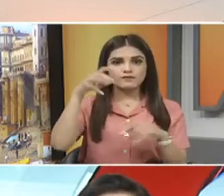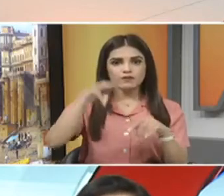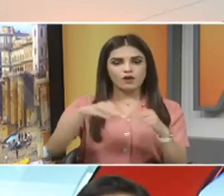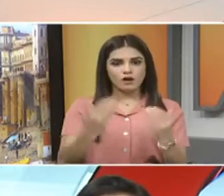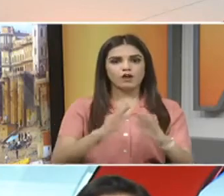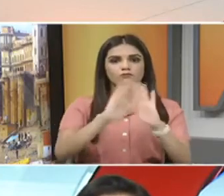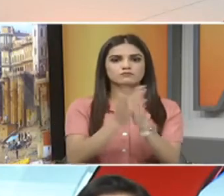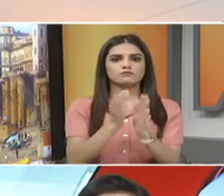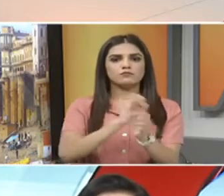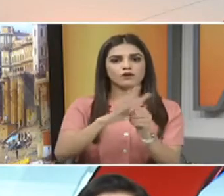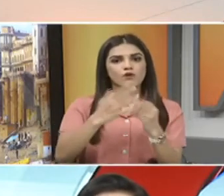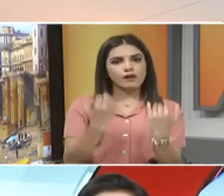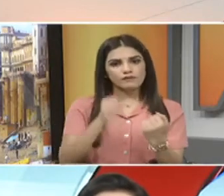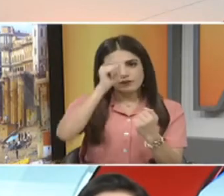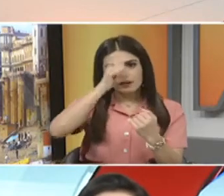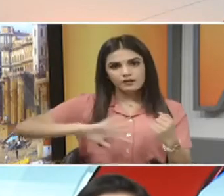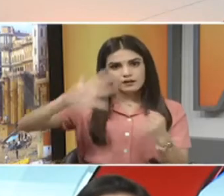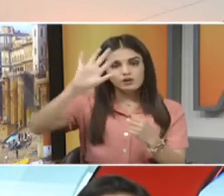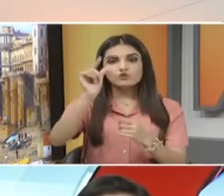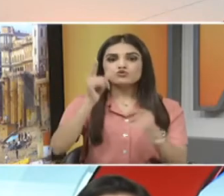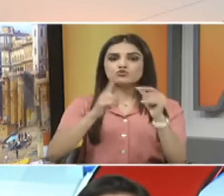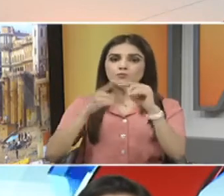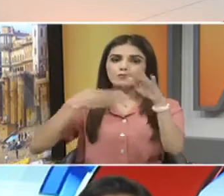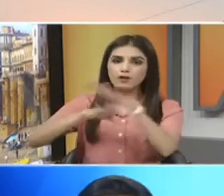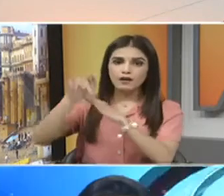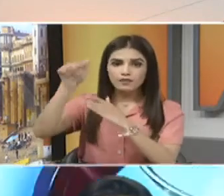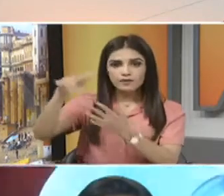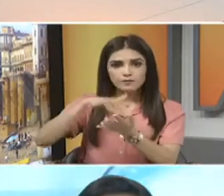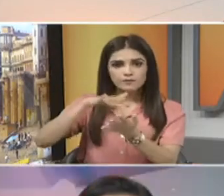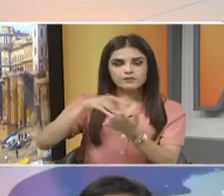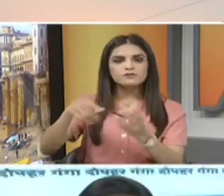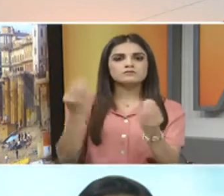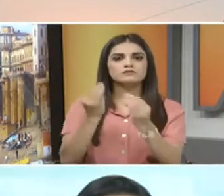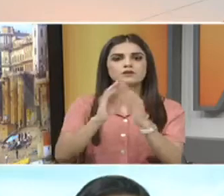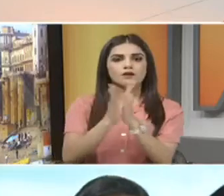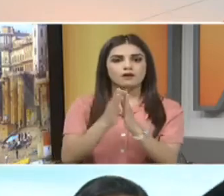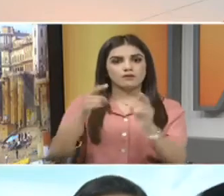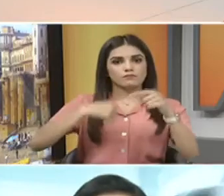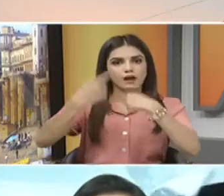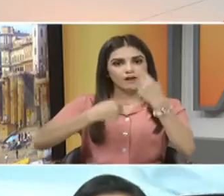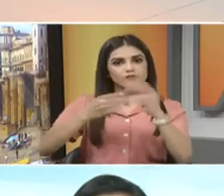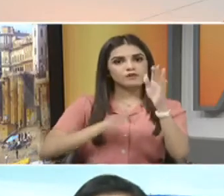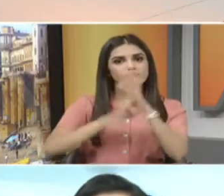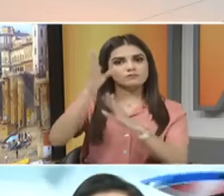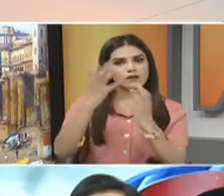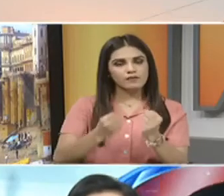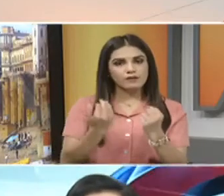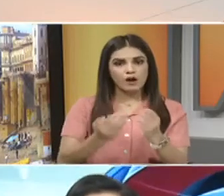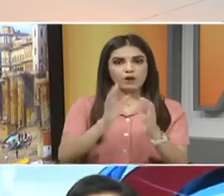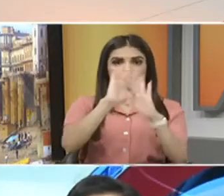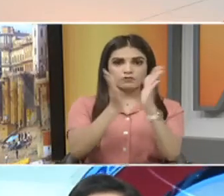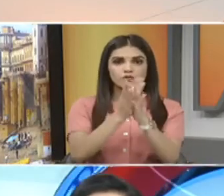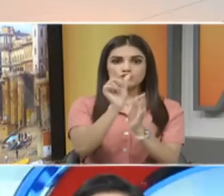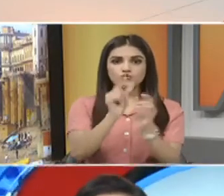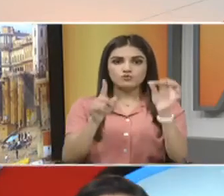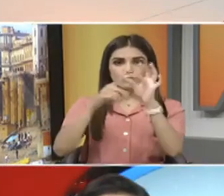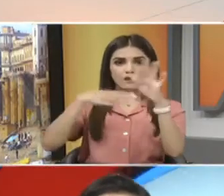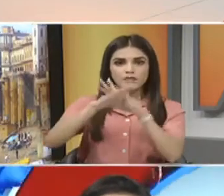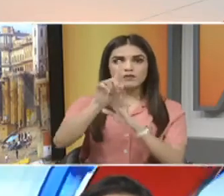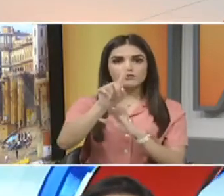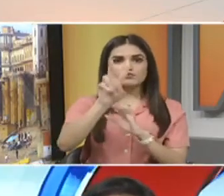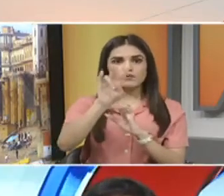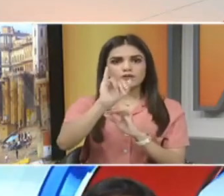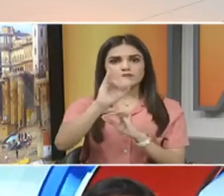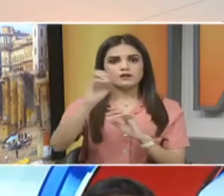ज्यादा संक्रमित हैं। अगर बात करें यूपी की तो यहां भी तेजी से संक्रमण फैल रहा है और अब तक